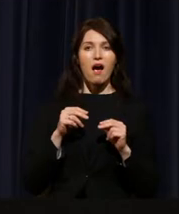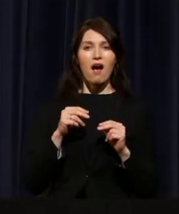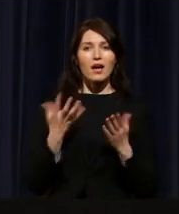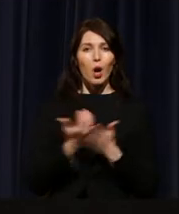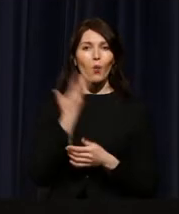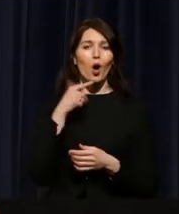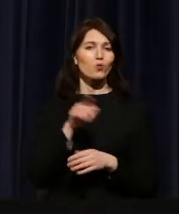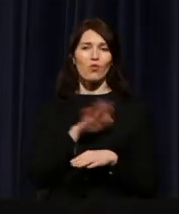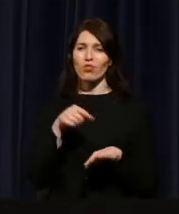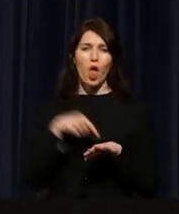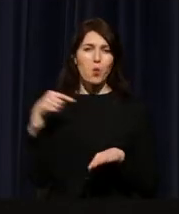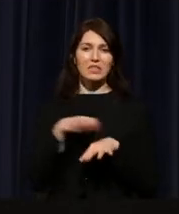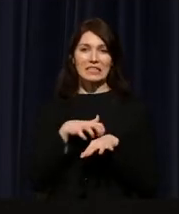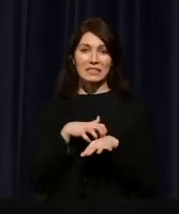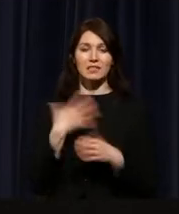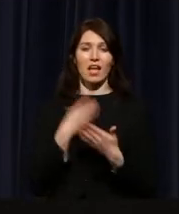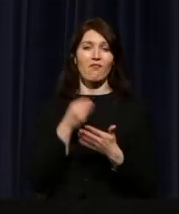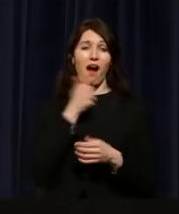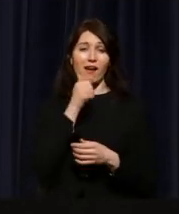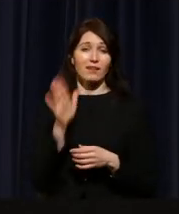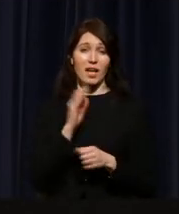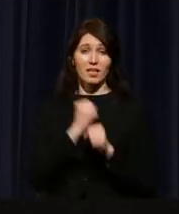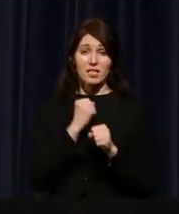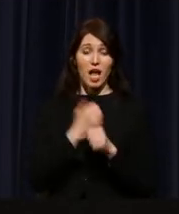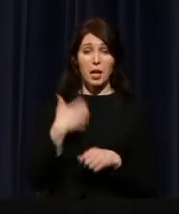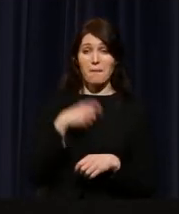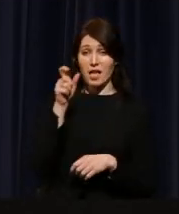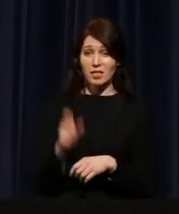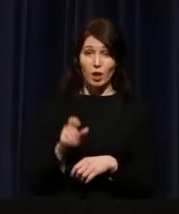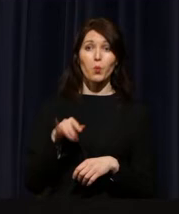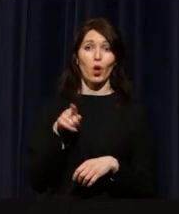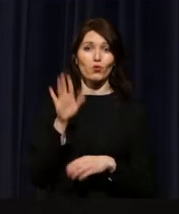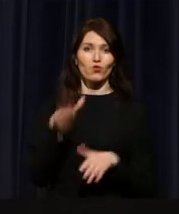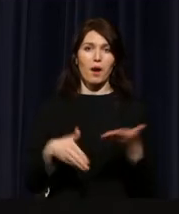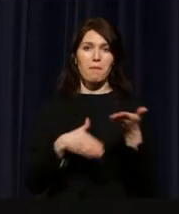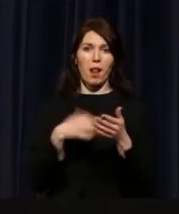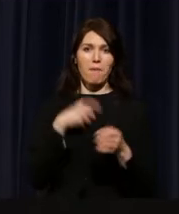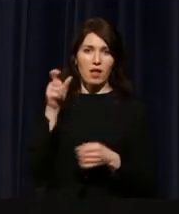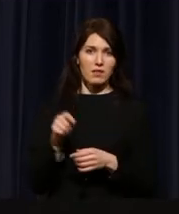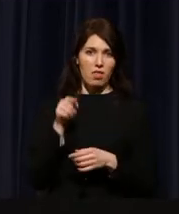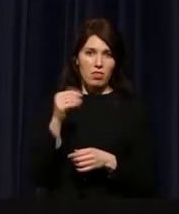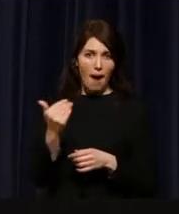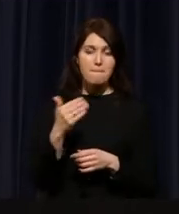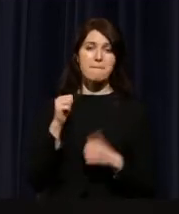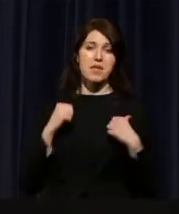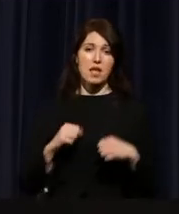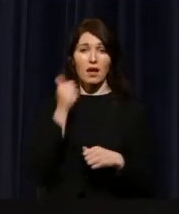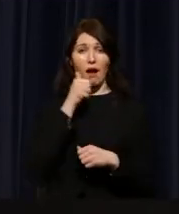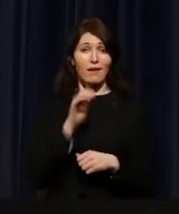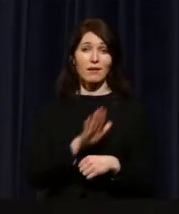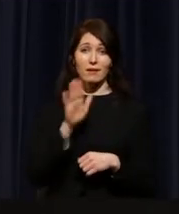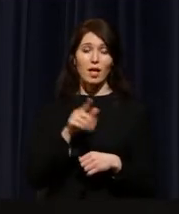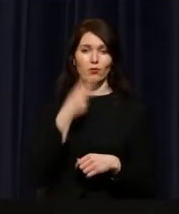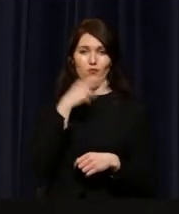vairs nejūti stresu savā ikdienā strādājot ar pacientu un tad, kad tu viņam vari palīdzēt, jo tādā mierīgā ikdienā, un tad tu redzi,